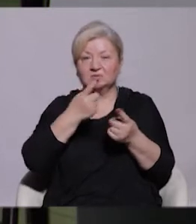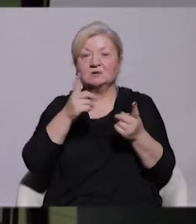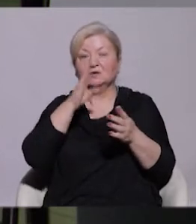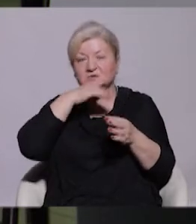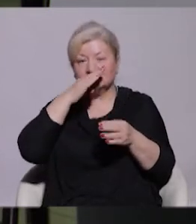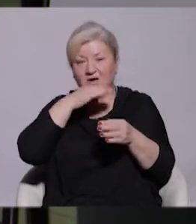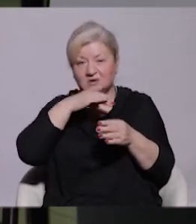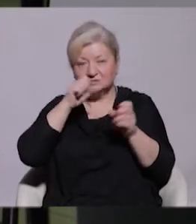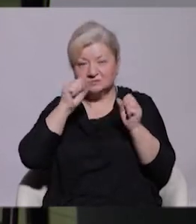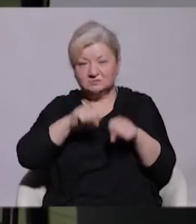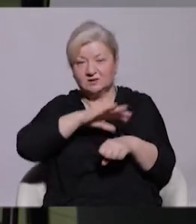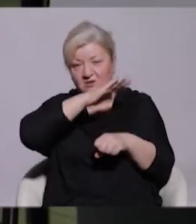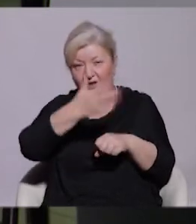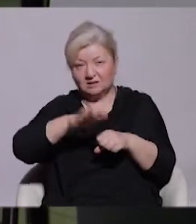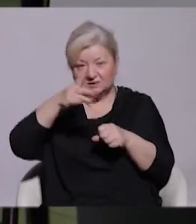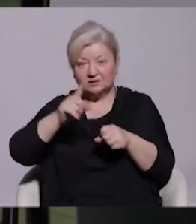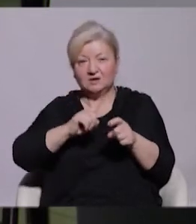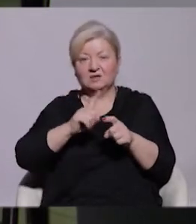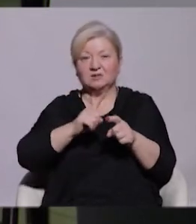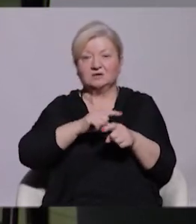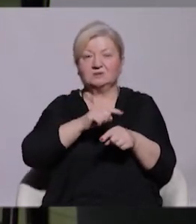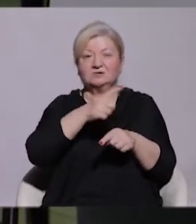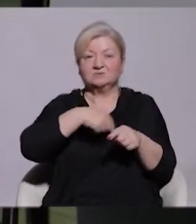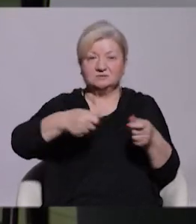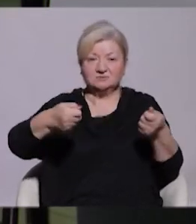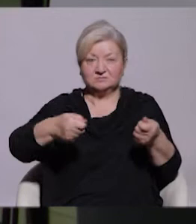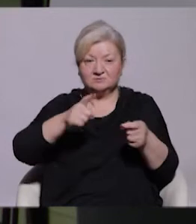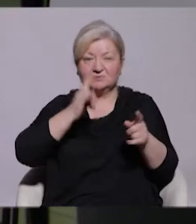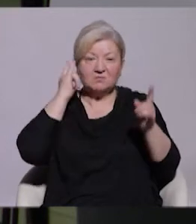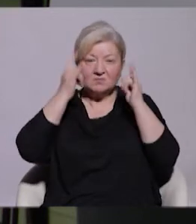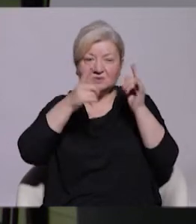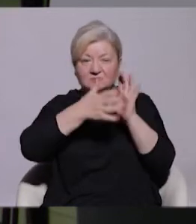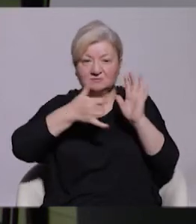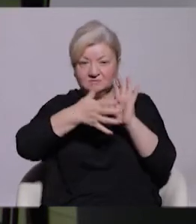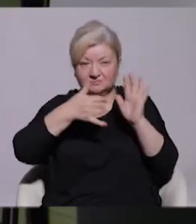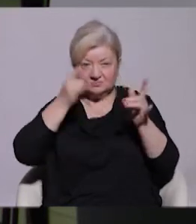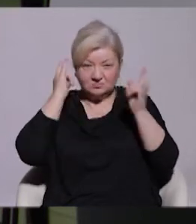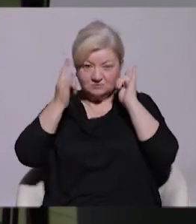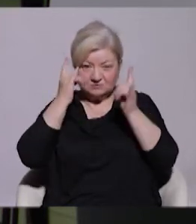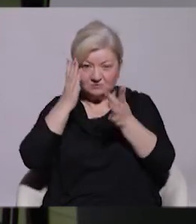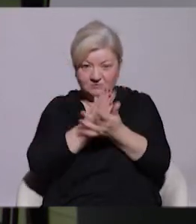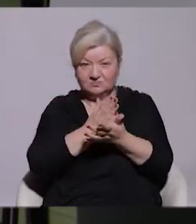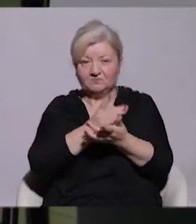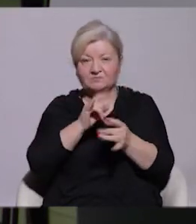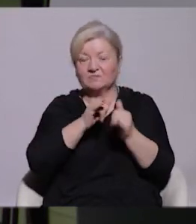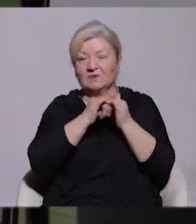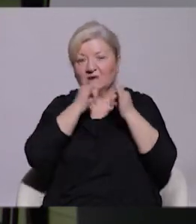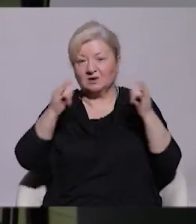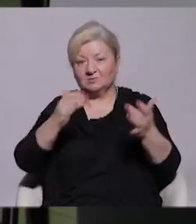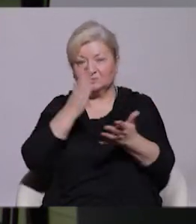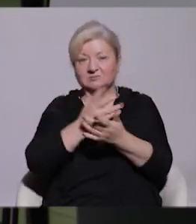წყალზე ტალღებიც, სიმზე ტალღებიც, მაგალითად მუსიკალური ინსტრუმენტის ძალიან გავრცელებულია და